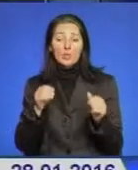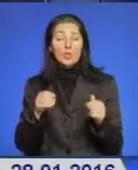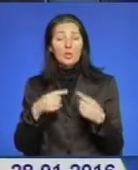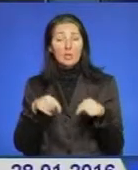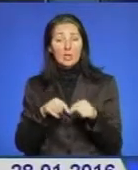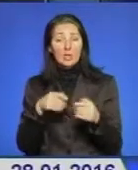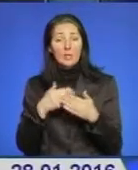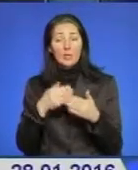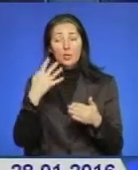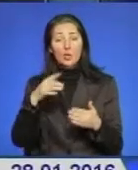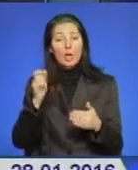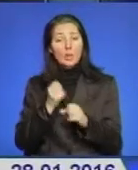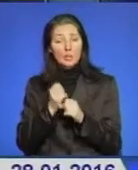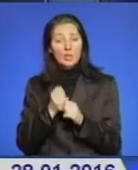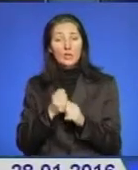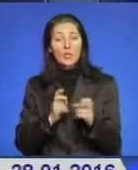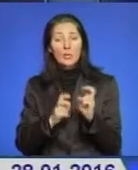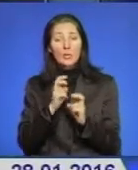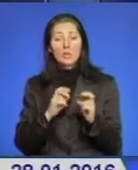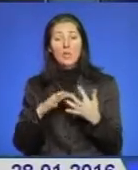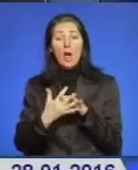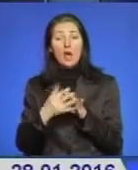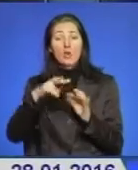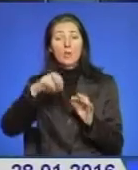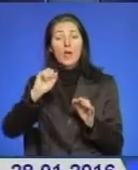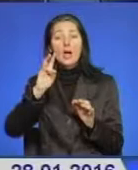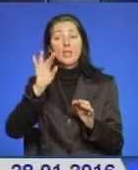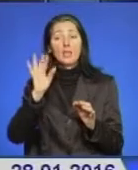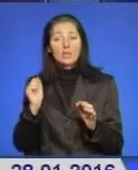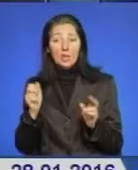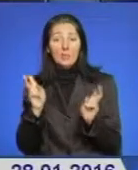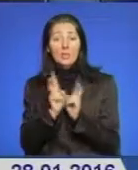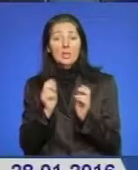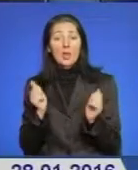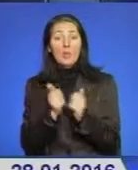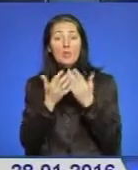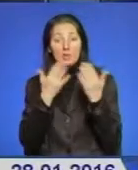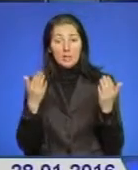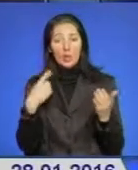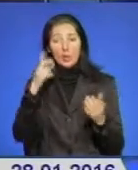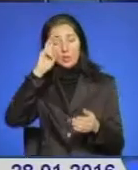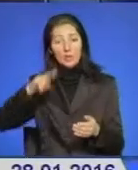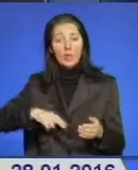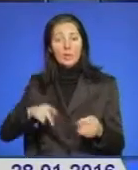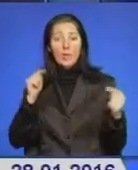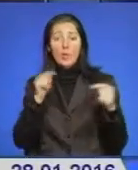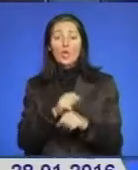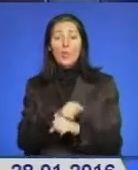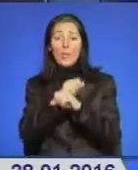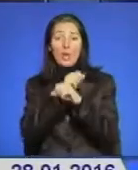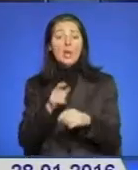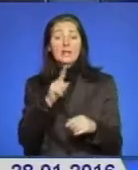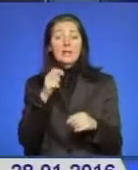Близько 40 працівників підприємства «Агроланівці» зібралися біля стін обласної державної адміністрації для мирного пікету проти закриття ферми.